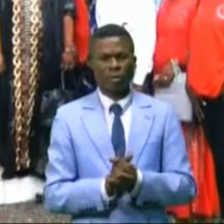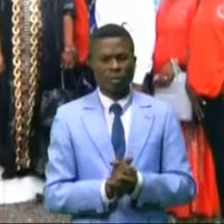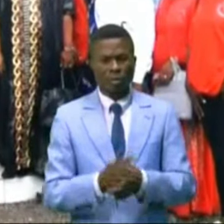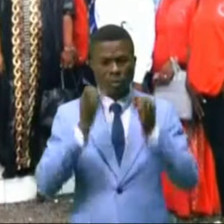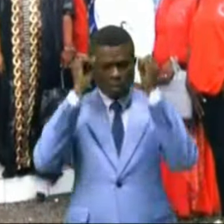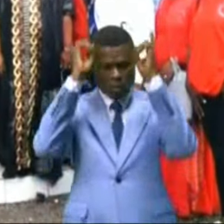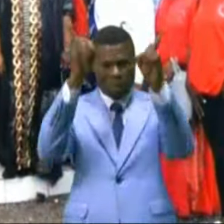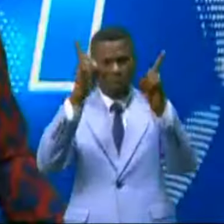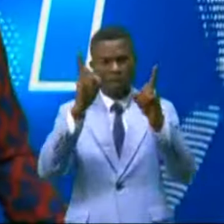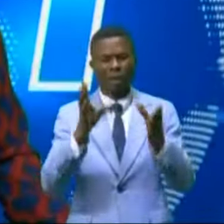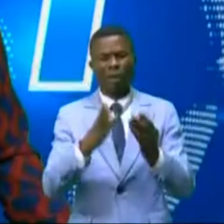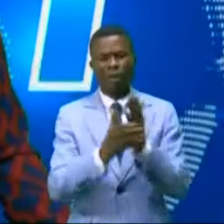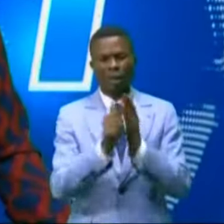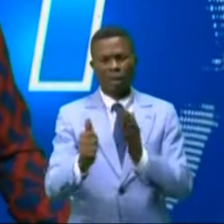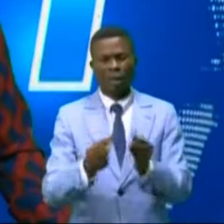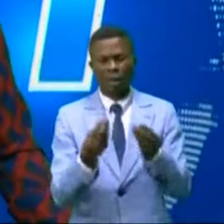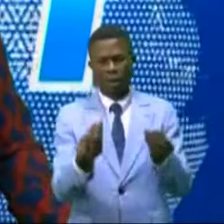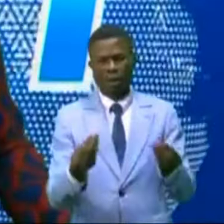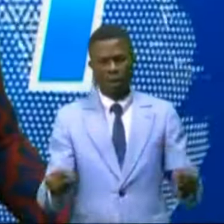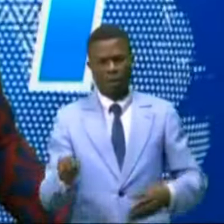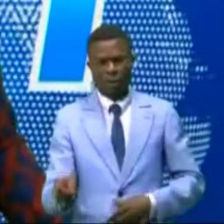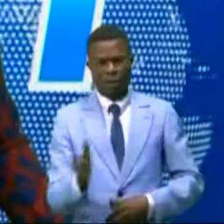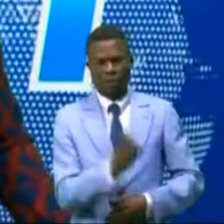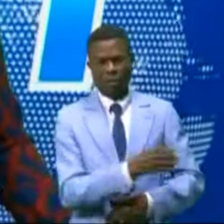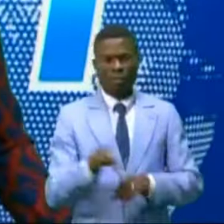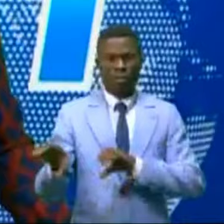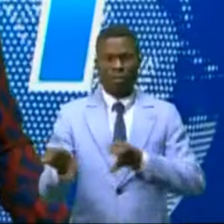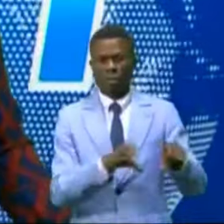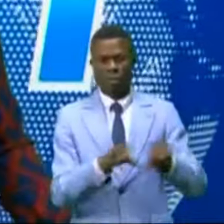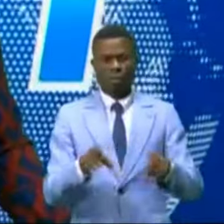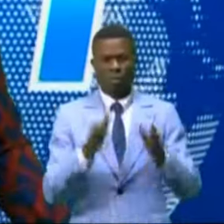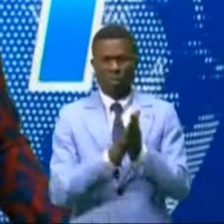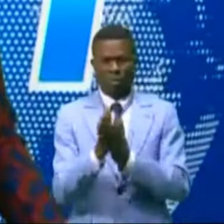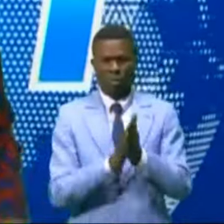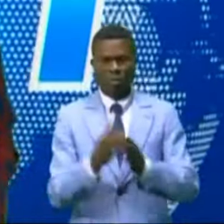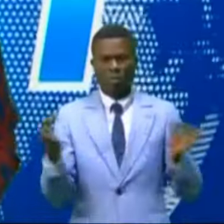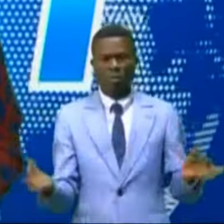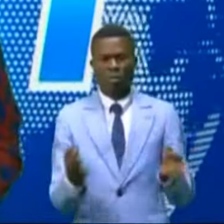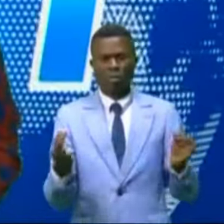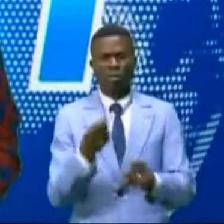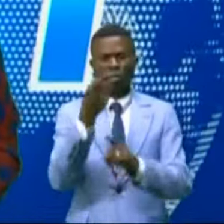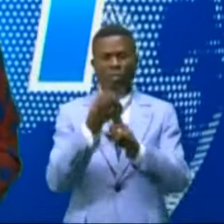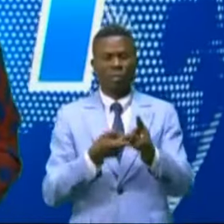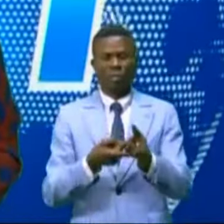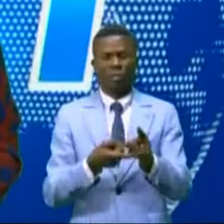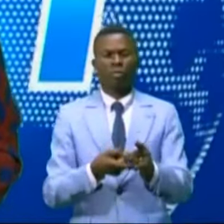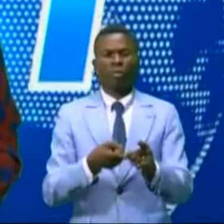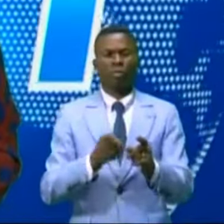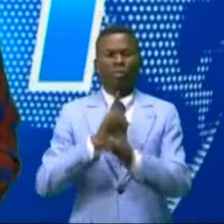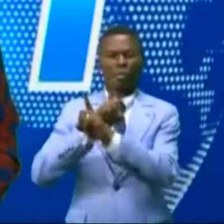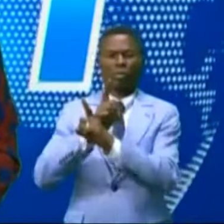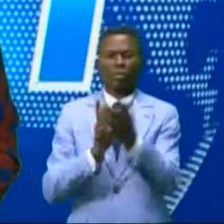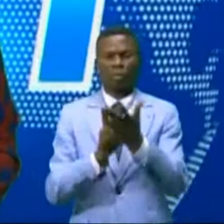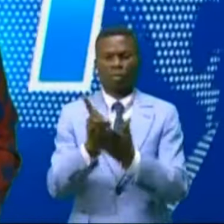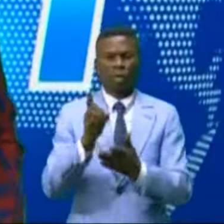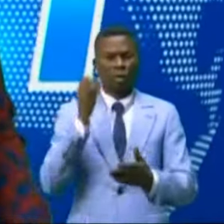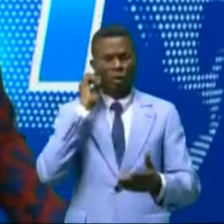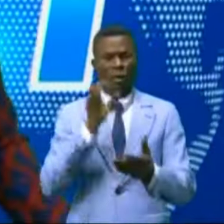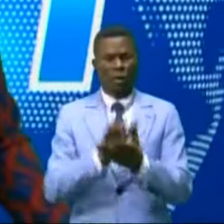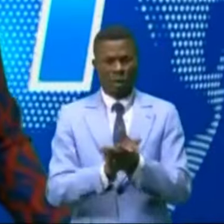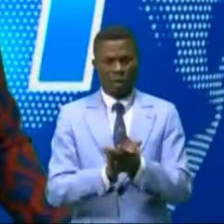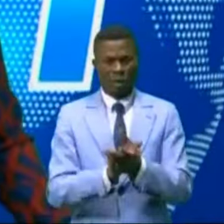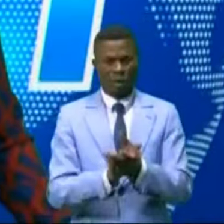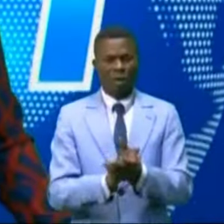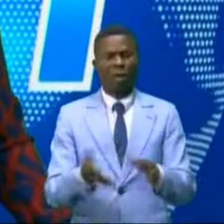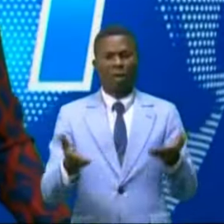éducation de qualité c'était là les activités relatives à la célébration du mois dédié à la défense de droits de la femmes